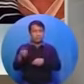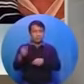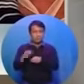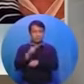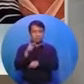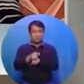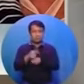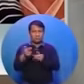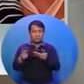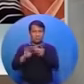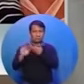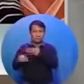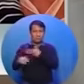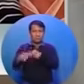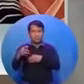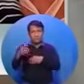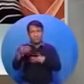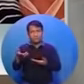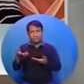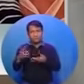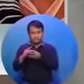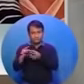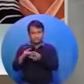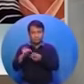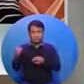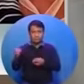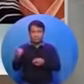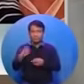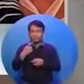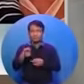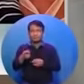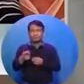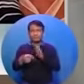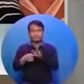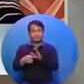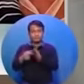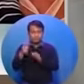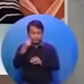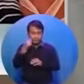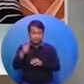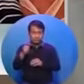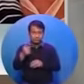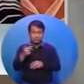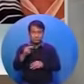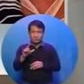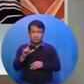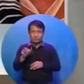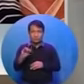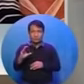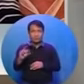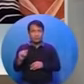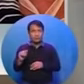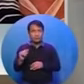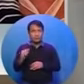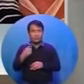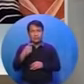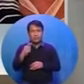Anyway, mabalik na tayo dito sa kwento ni, sa kaso ni Ma'am Angelica. Now, Ma'am